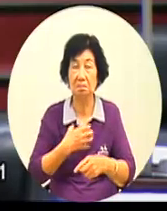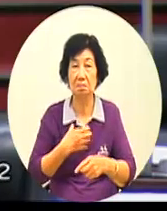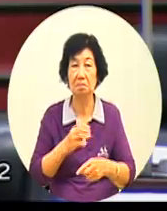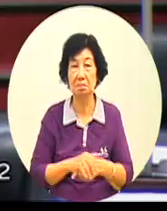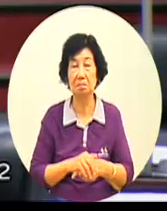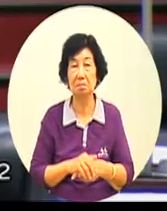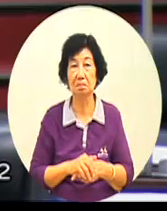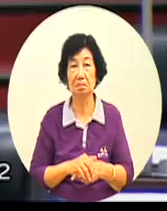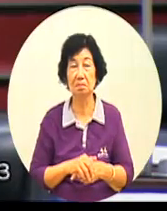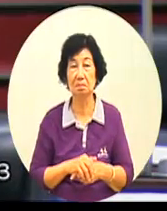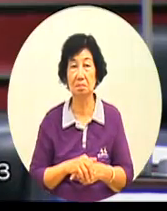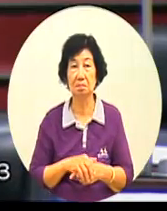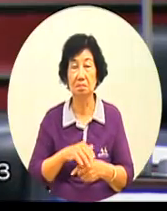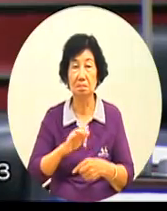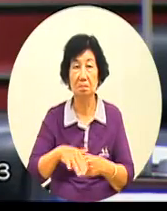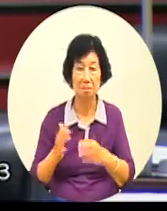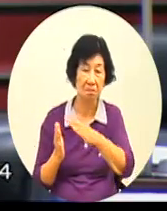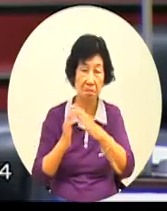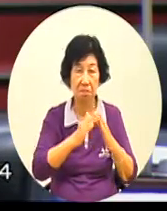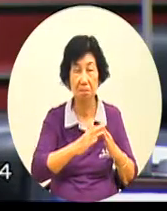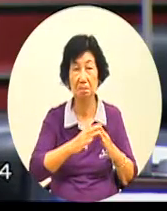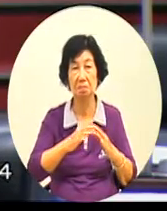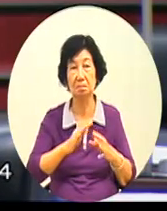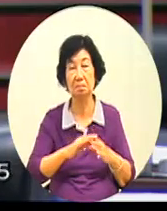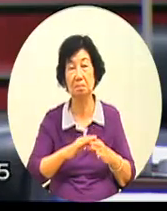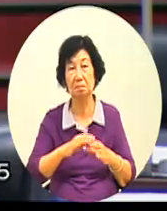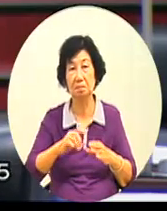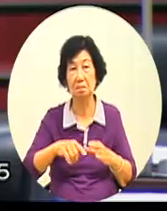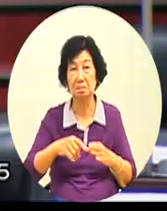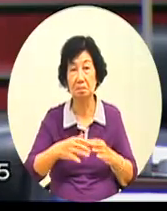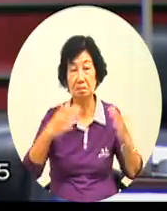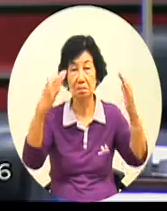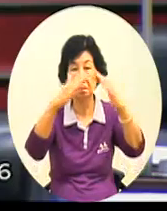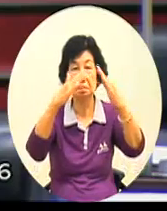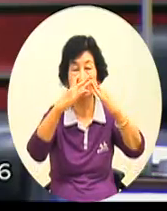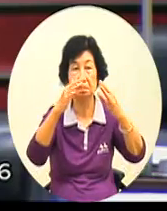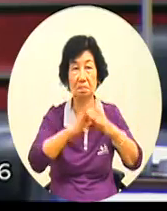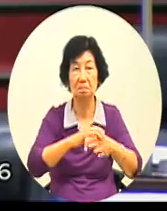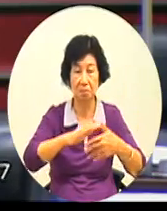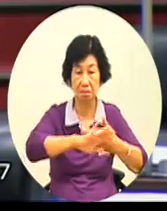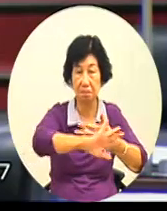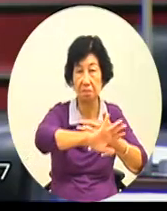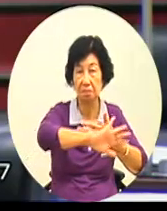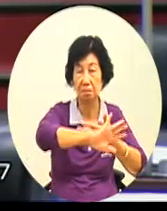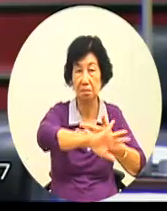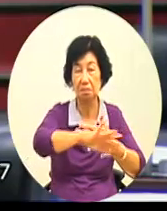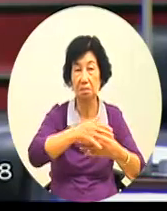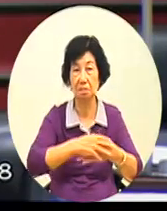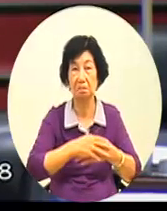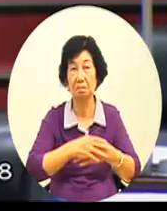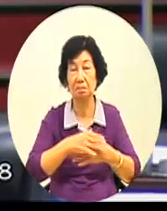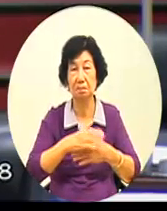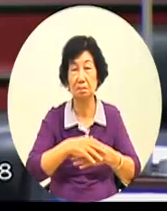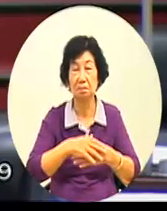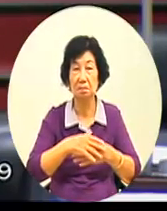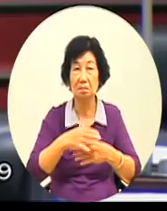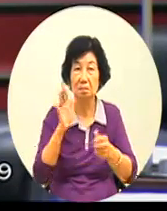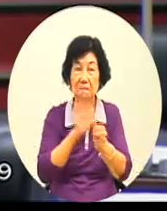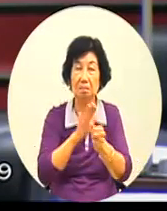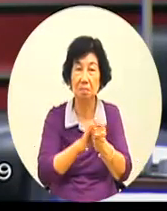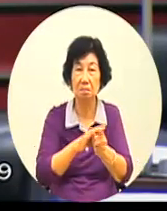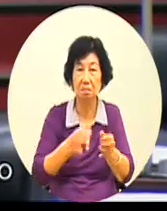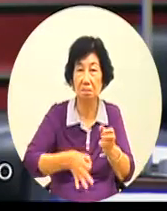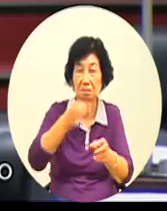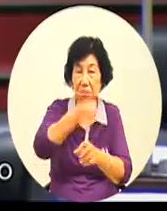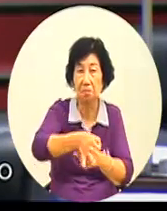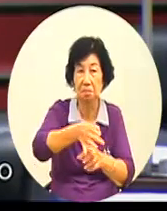事馆在整修的过程当中，外围哈，能不能也拨一点经费把它？ 哦，好，